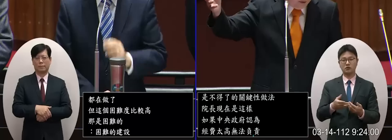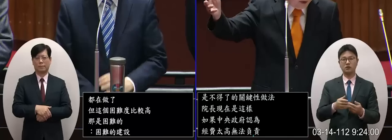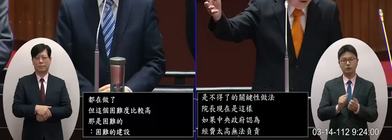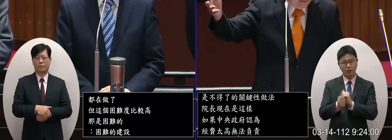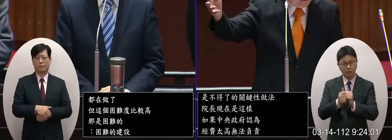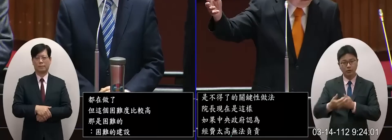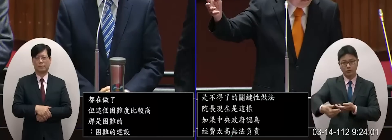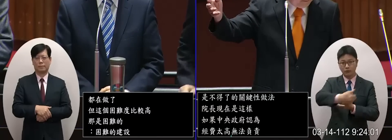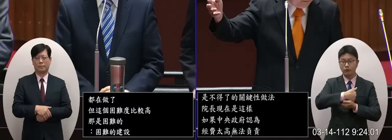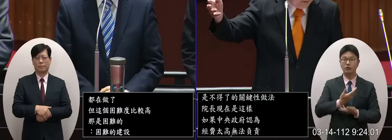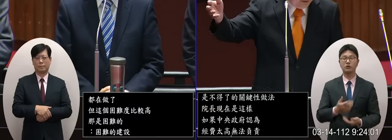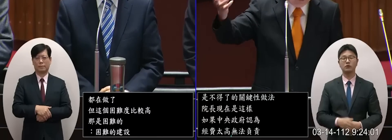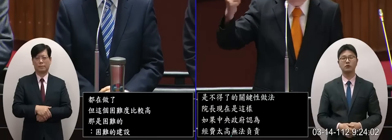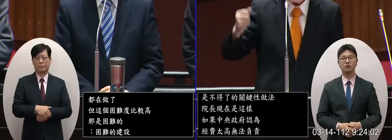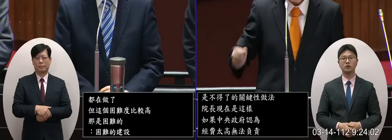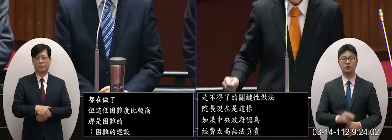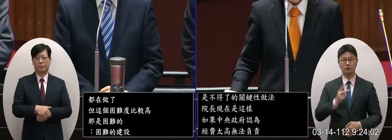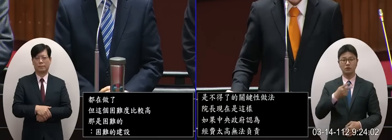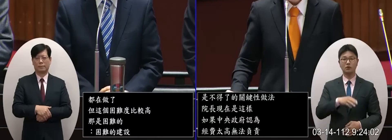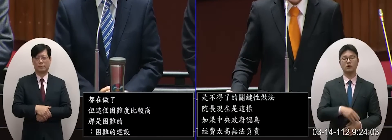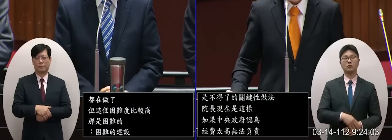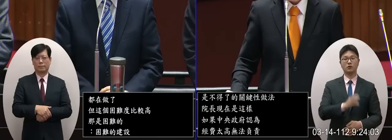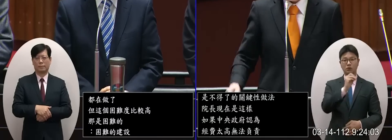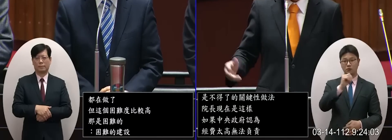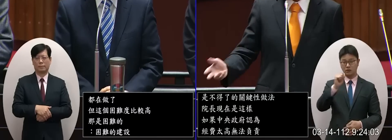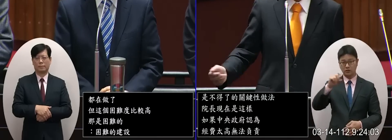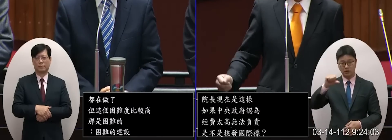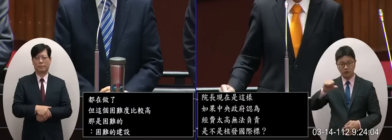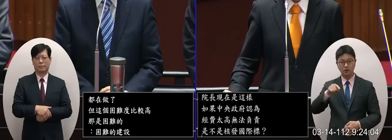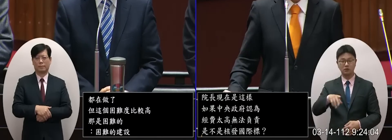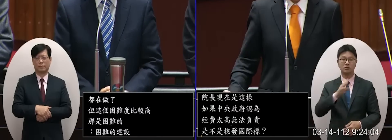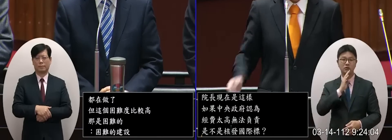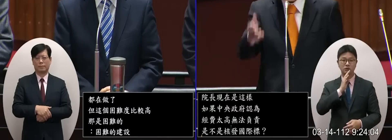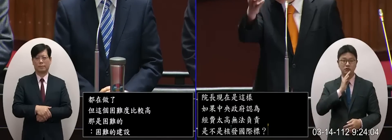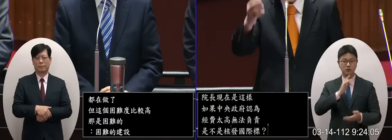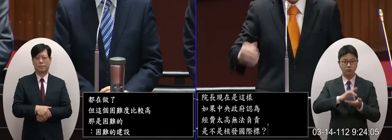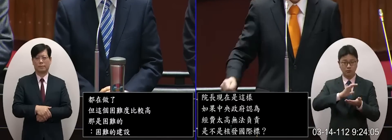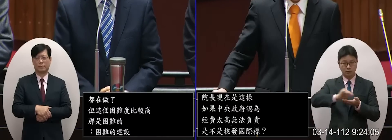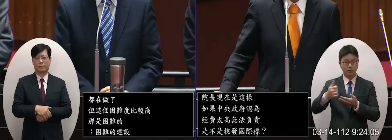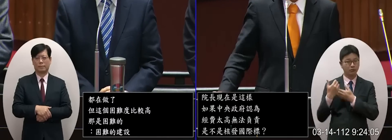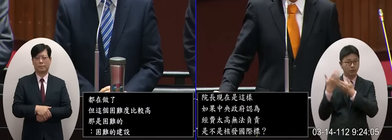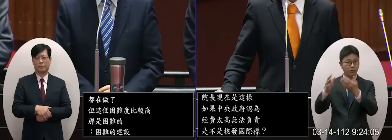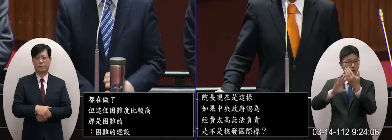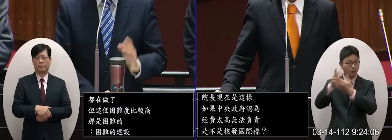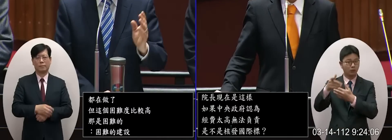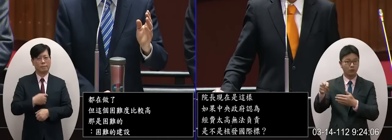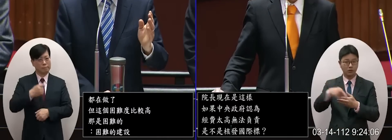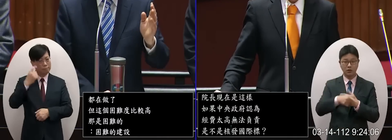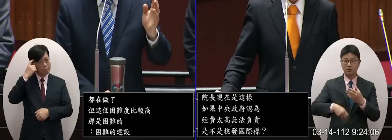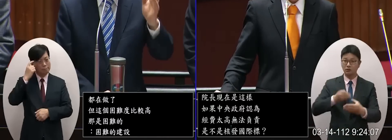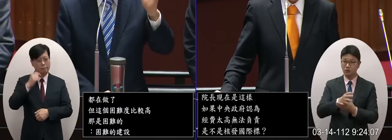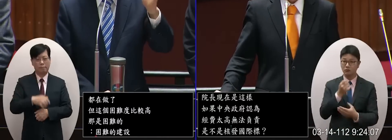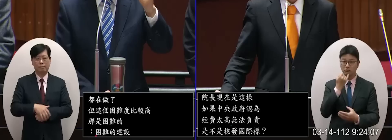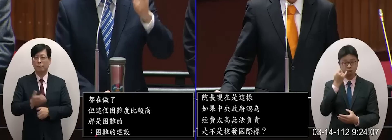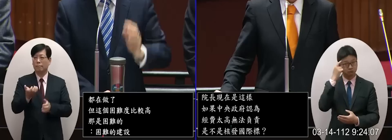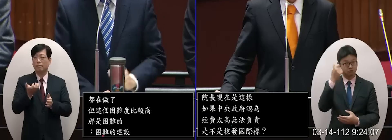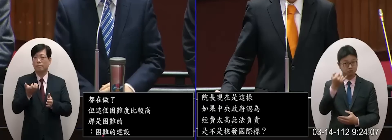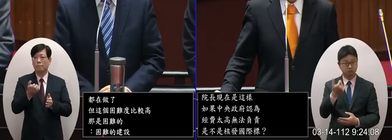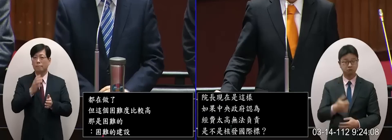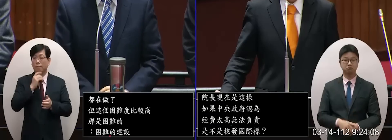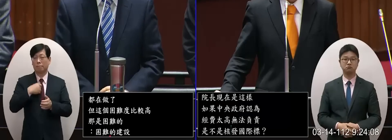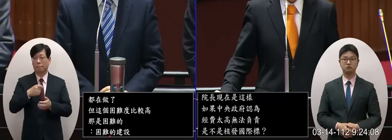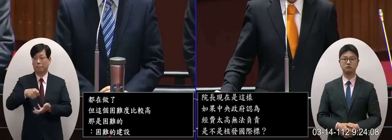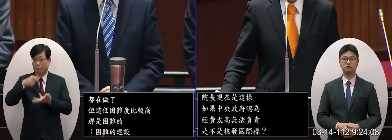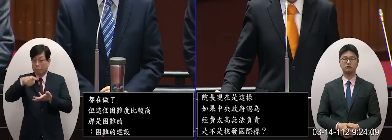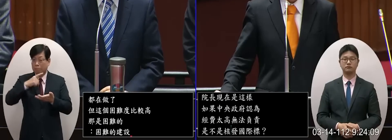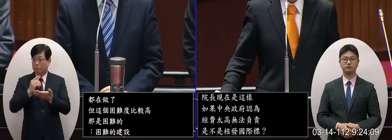或者是国际的 ODA， 我们来发国际标，可不可行？ 我想啊。刚才所